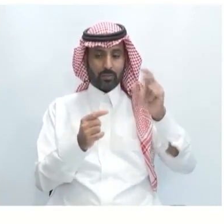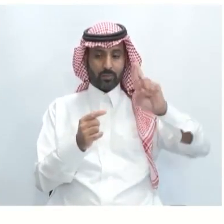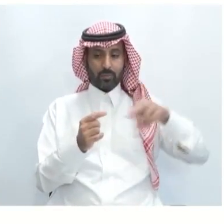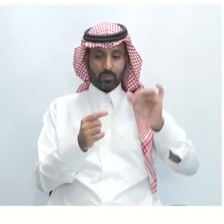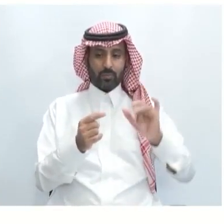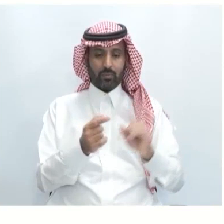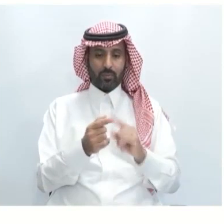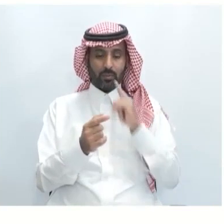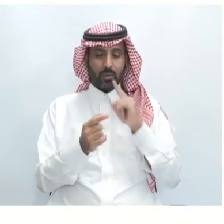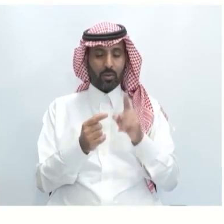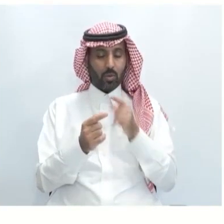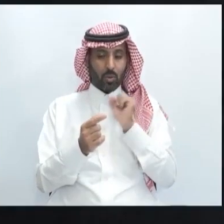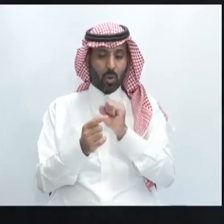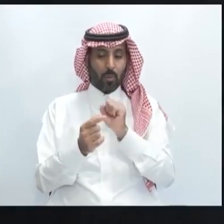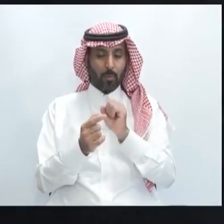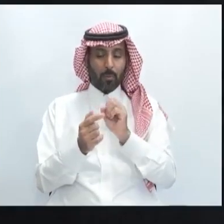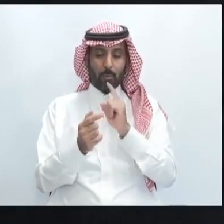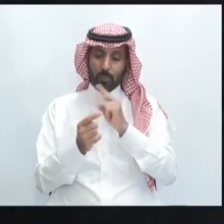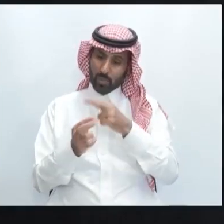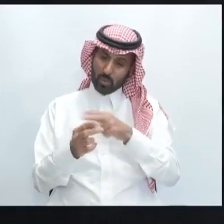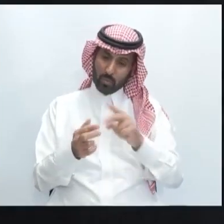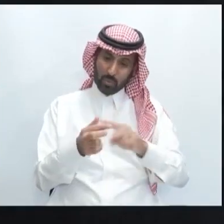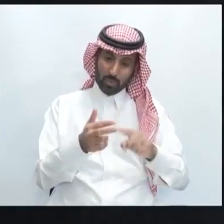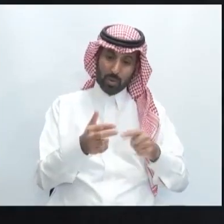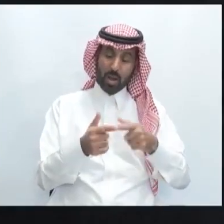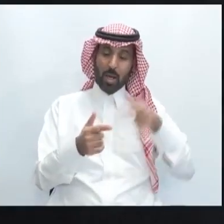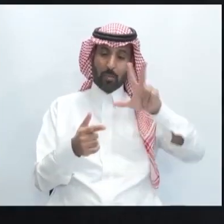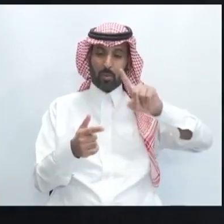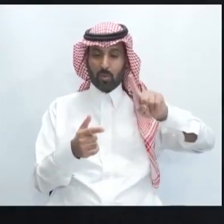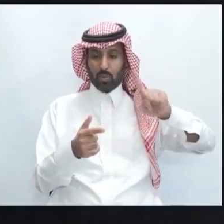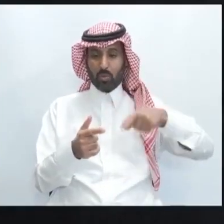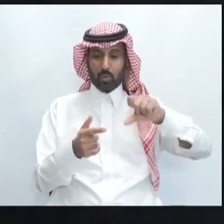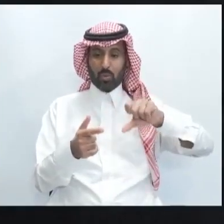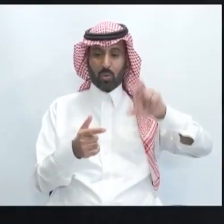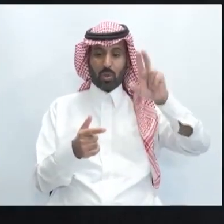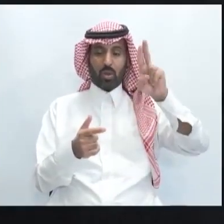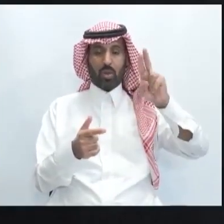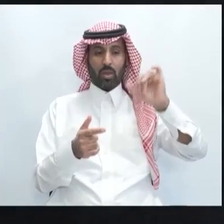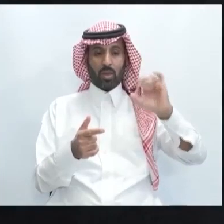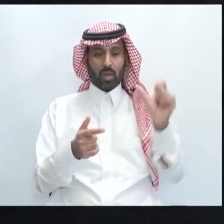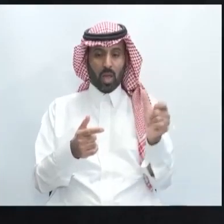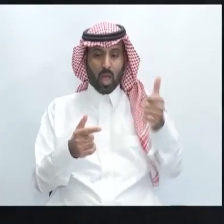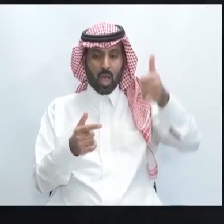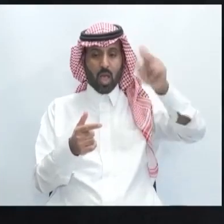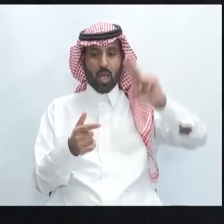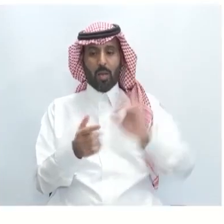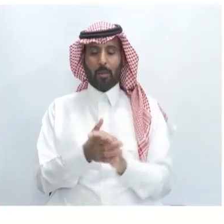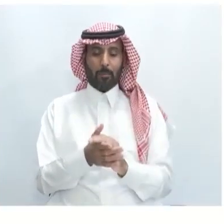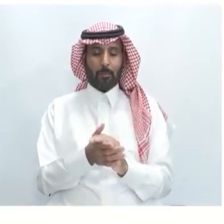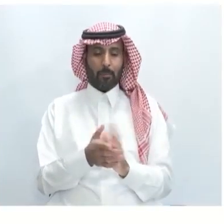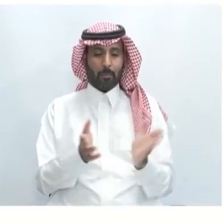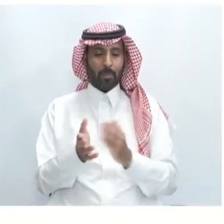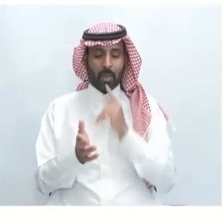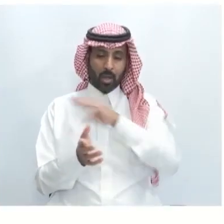البروتينات نوع من البروتينات اذا الانزيم هذا يجيب على هذا السؤال الذي طرحناه قبل قليل ما هو الانزيم هو نوع من البروتينات